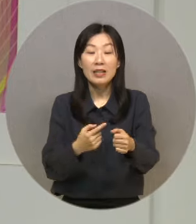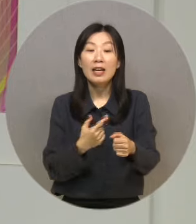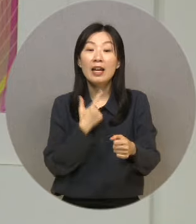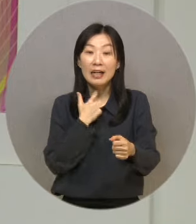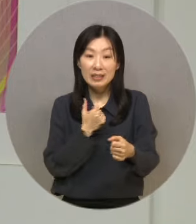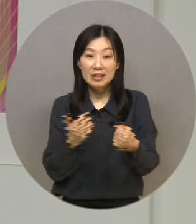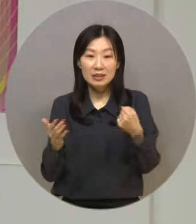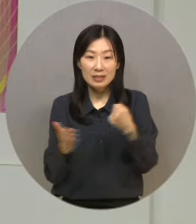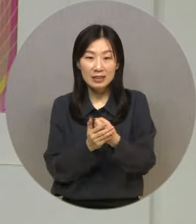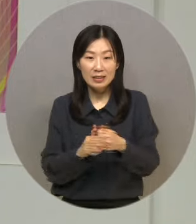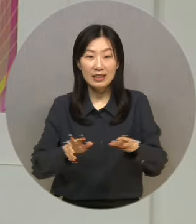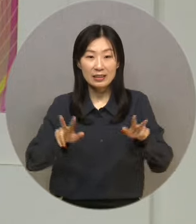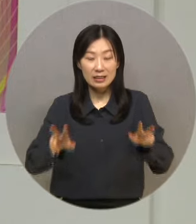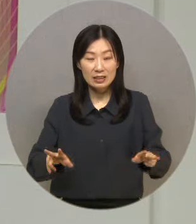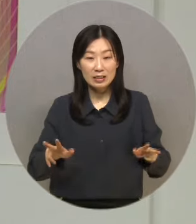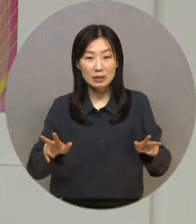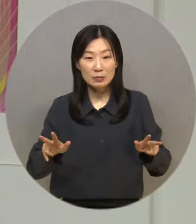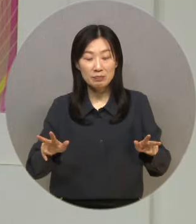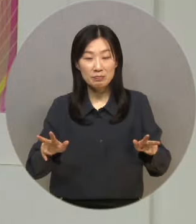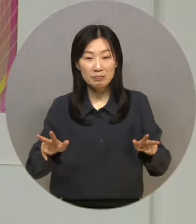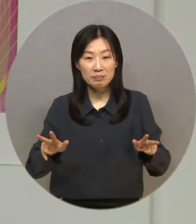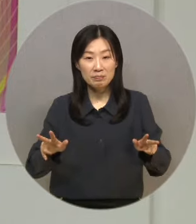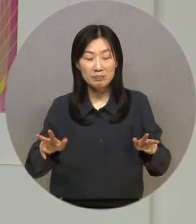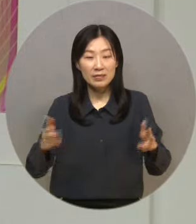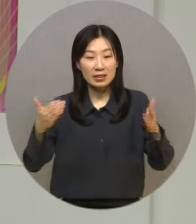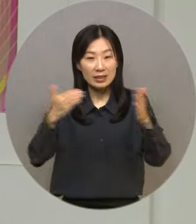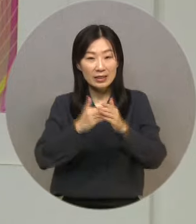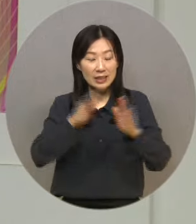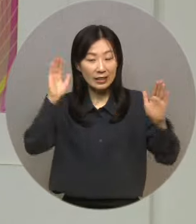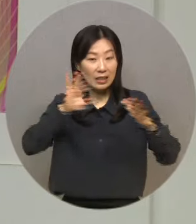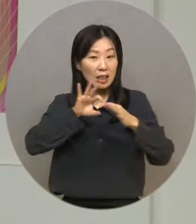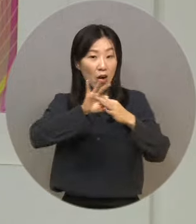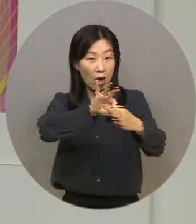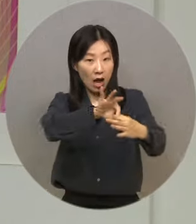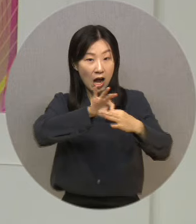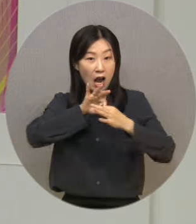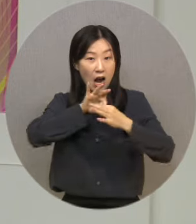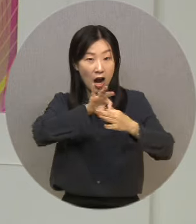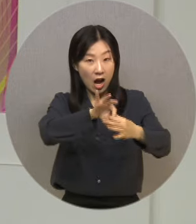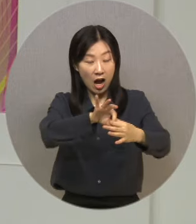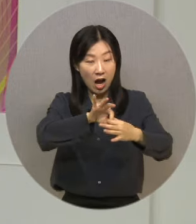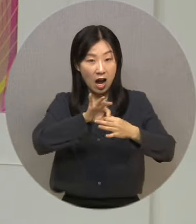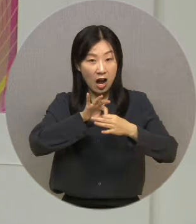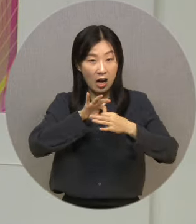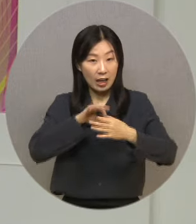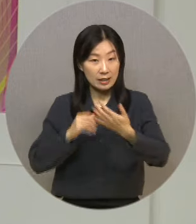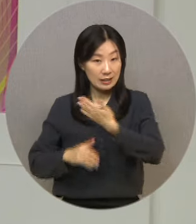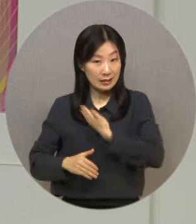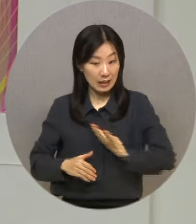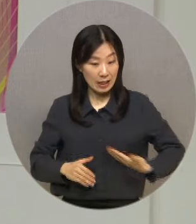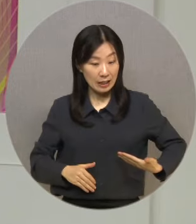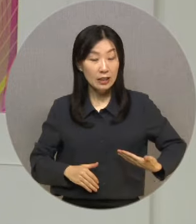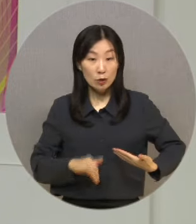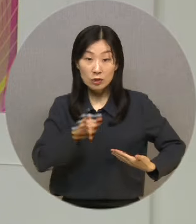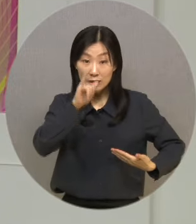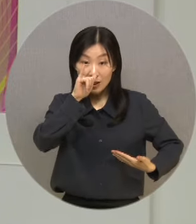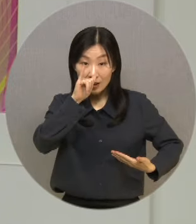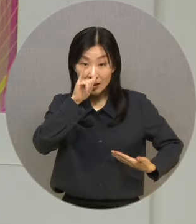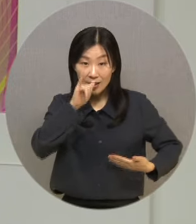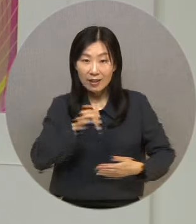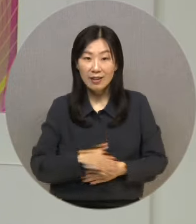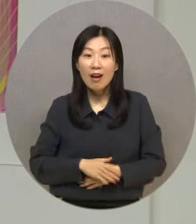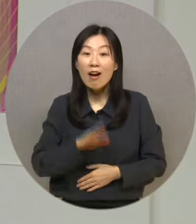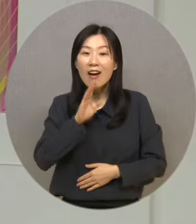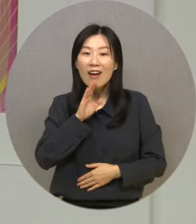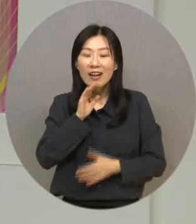네. 그 지금까지도 이렇게 학생들과 연락을 주고받는 그런 학생들이 네, 제자들이 네, 있을까요?